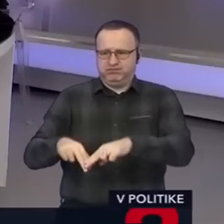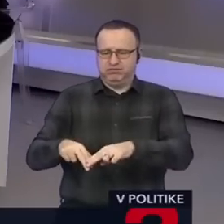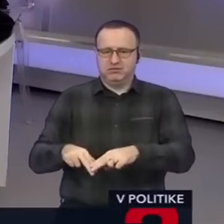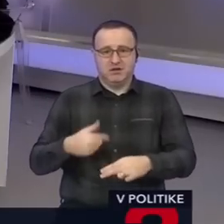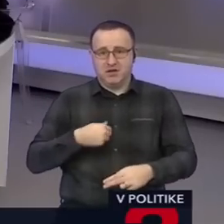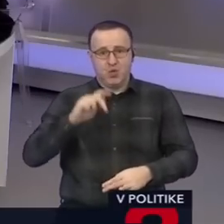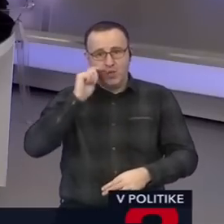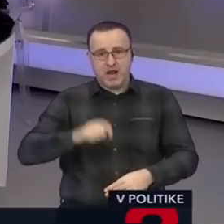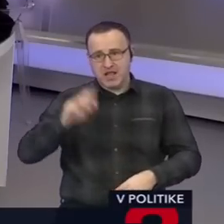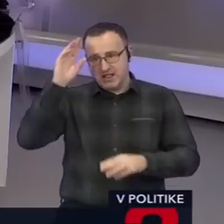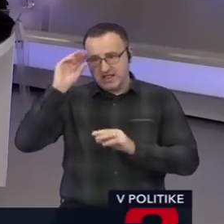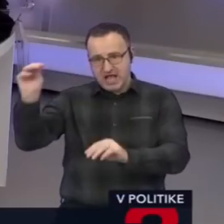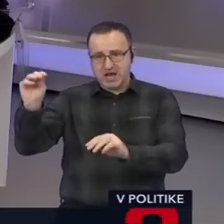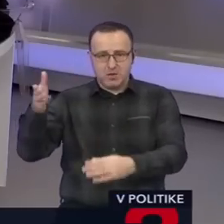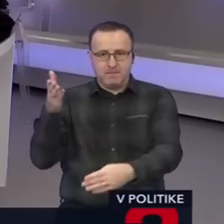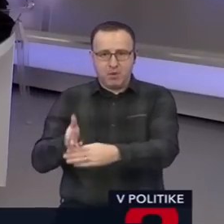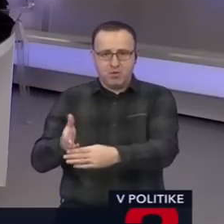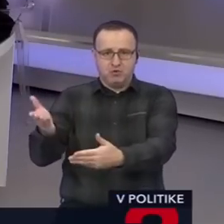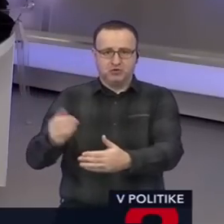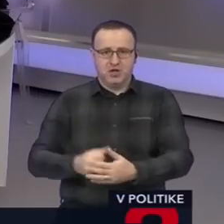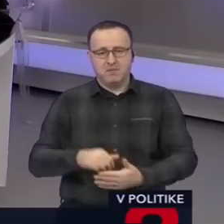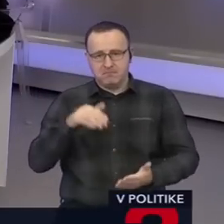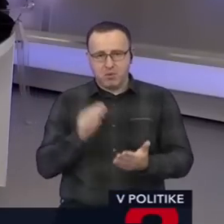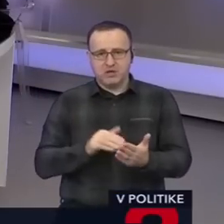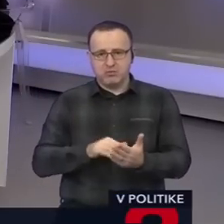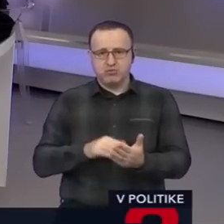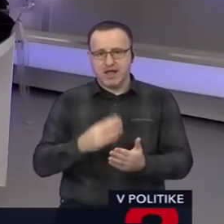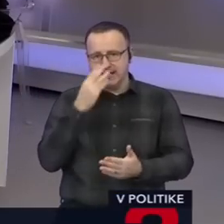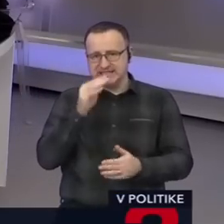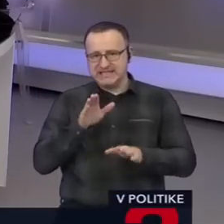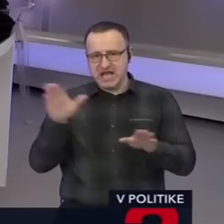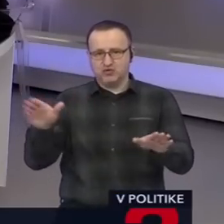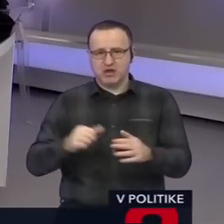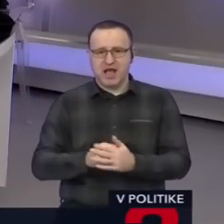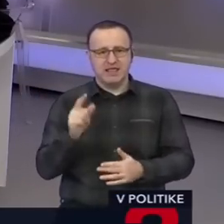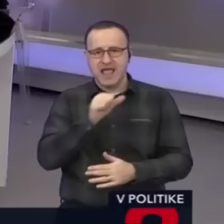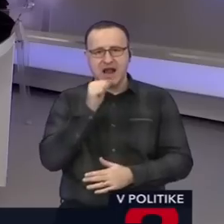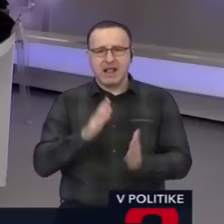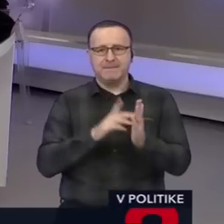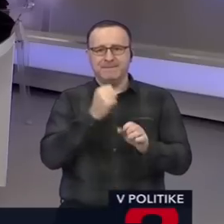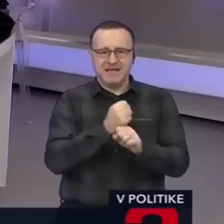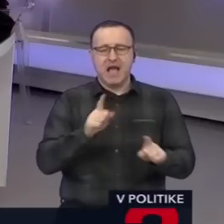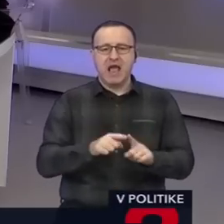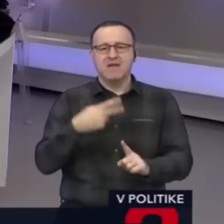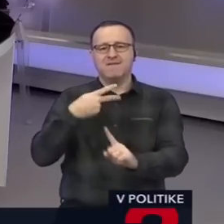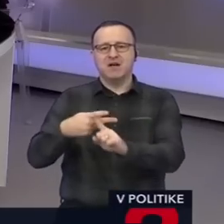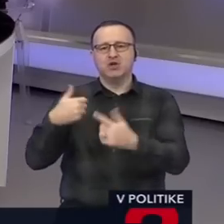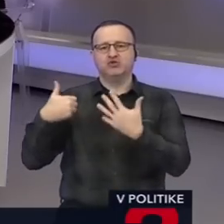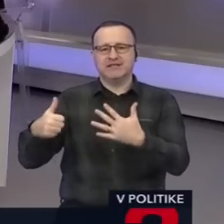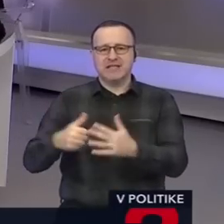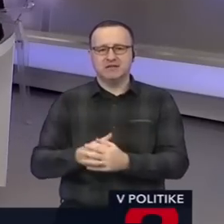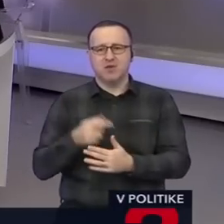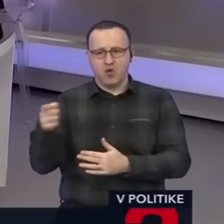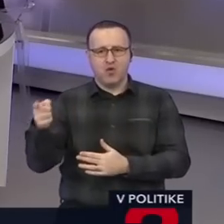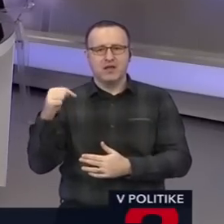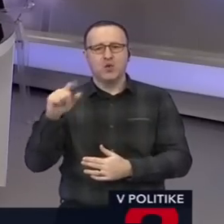výrazne pomôcť. Áno, aj teraz si to pýtali v Bruseli, že potrebujú tie nadzvukové lietadla a nielen MIGy, ale aj F-16 a rokujú aj s krajinami, ktoré majú F-16. To som sa